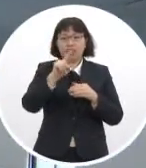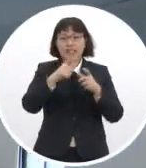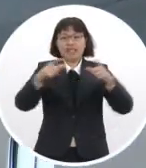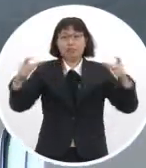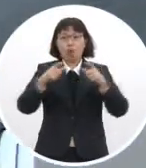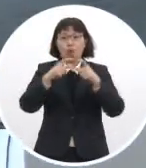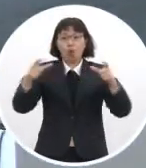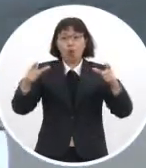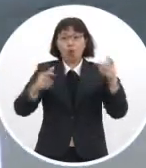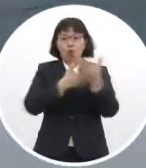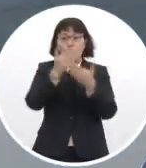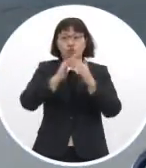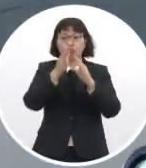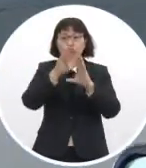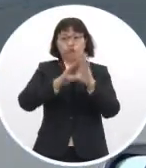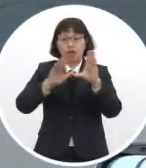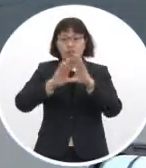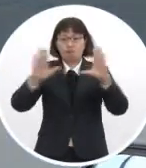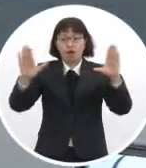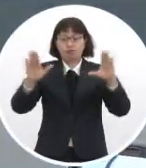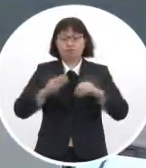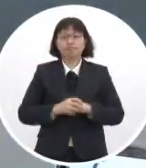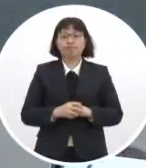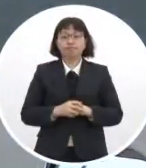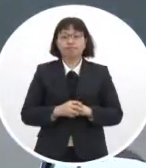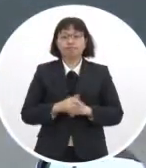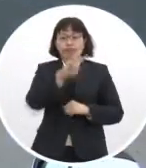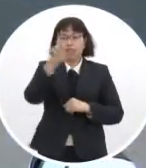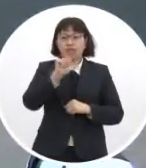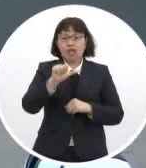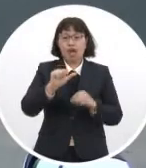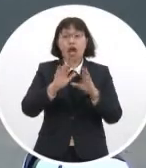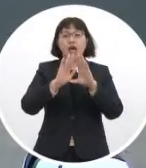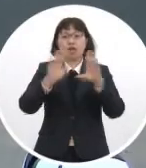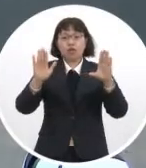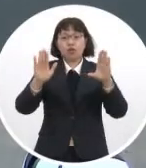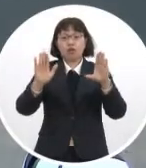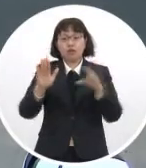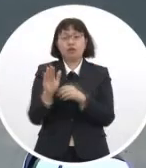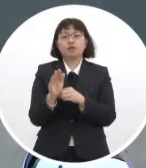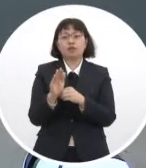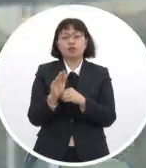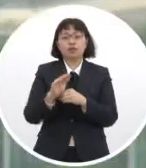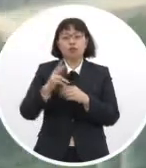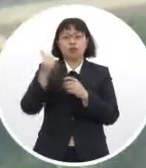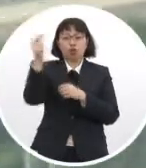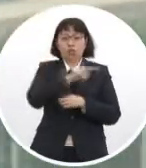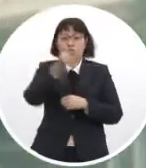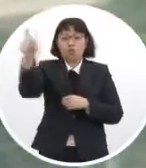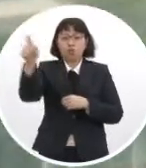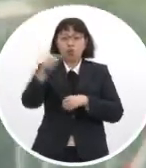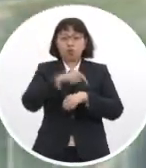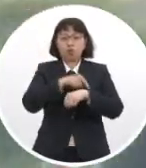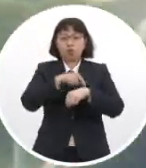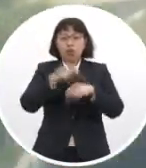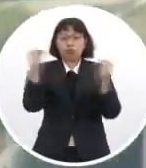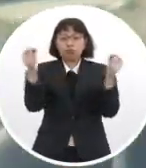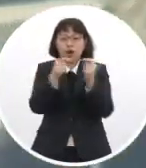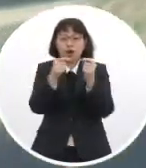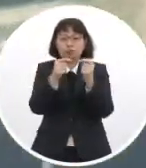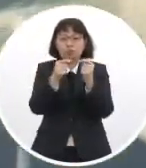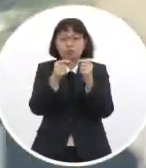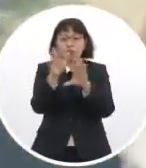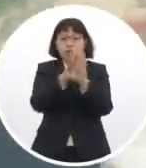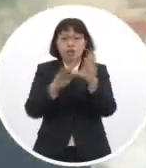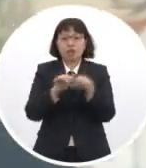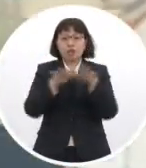。愛知県ではリニア開業による首都圏との移動時間の短縮による効果を県内